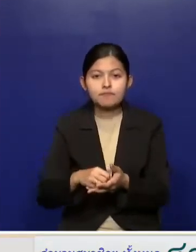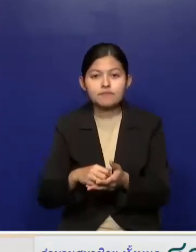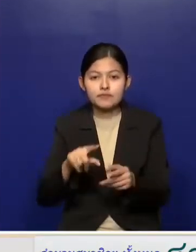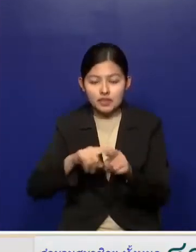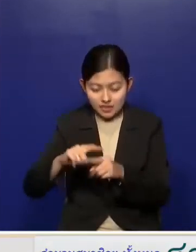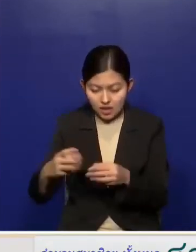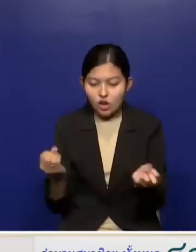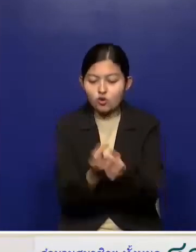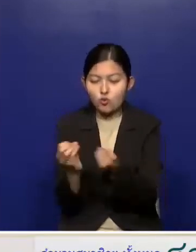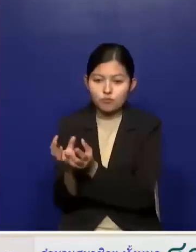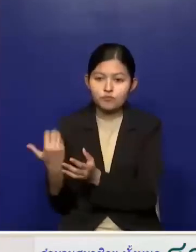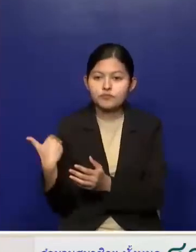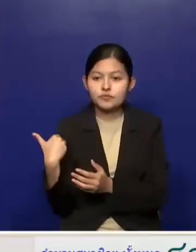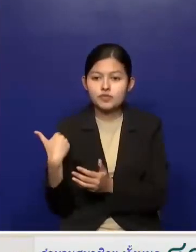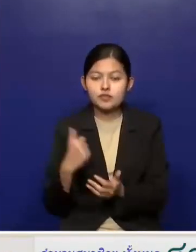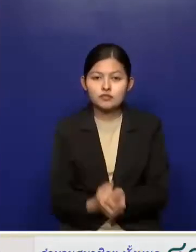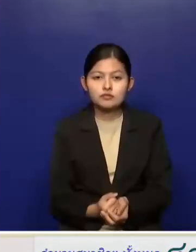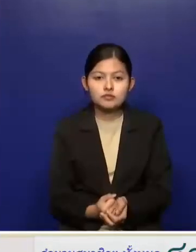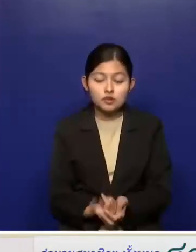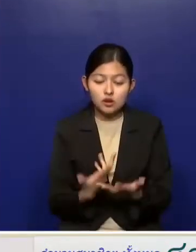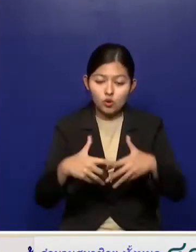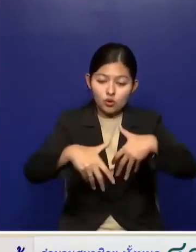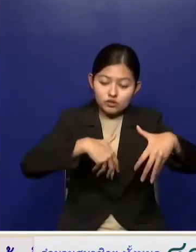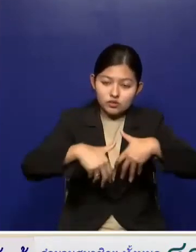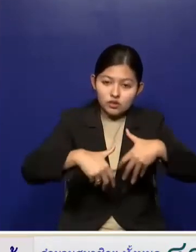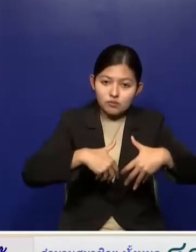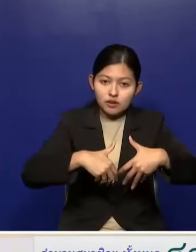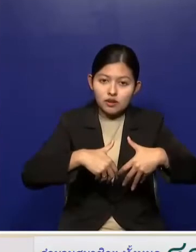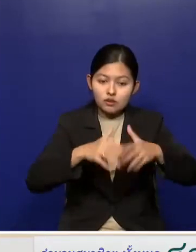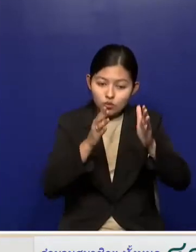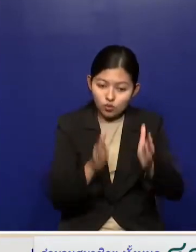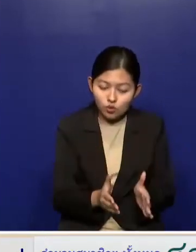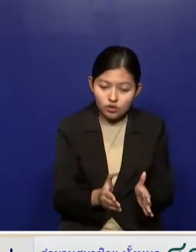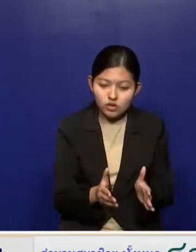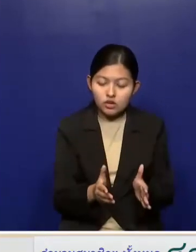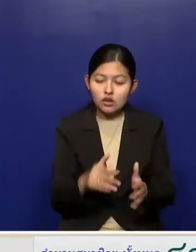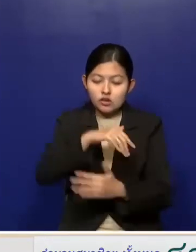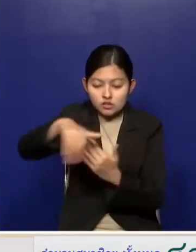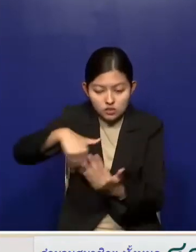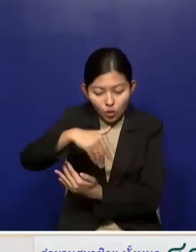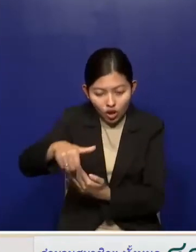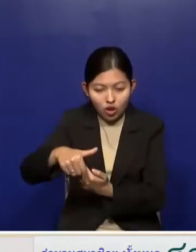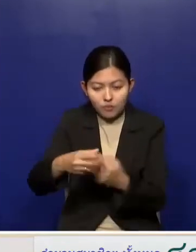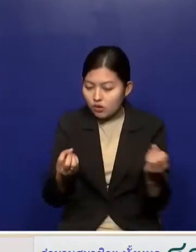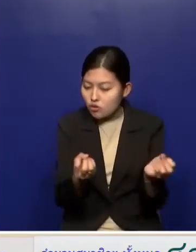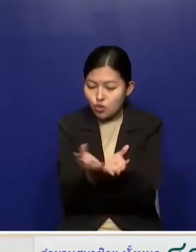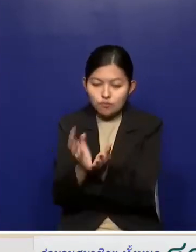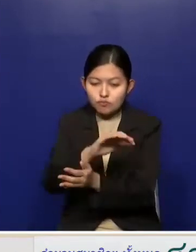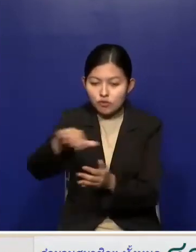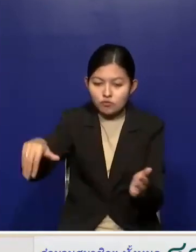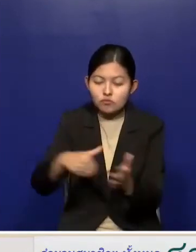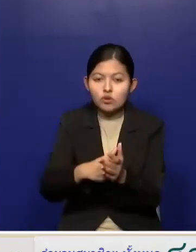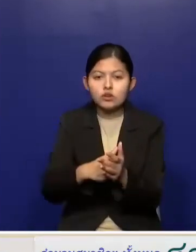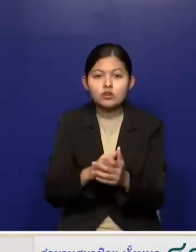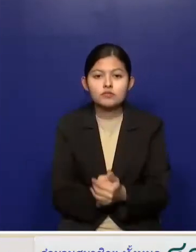ทำการเกษต์ด้วยรวมทั้งชาวบ้านและส่งแดลอมด้วยเพราฉนั้นกระมาที่การจงเหนว่า